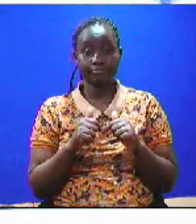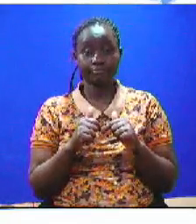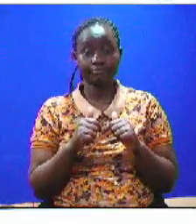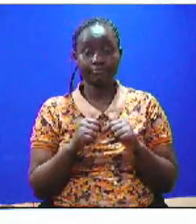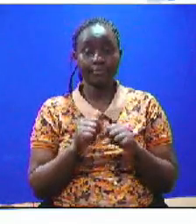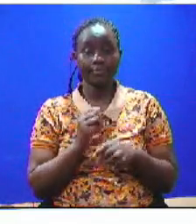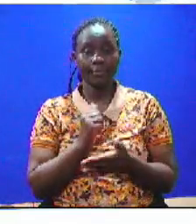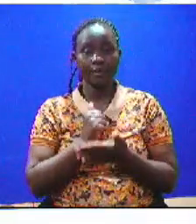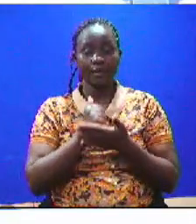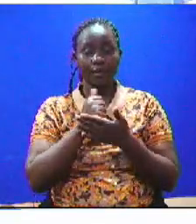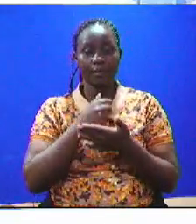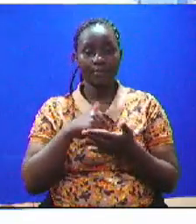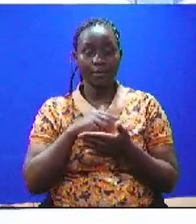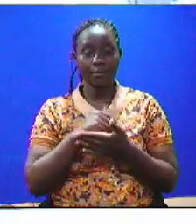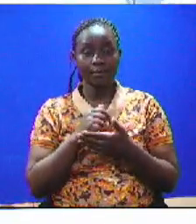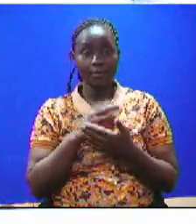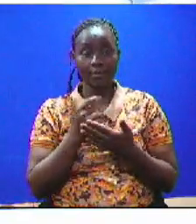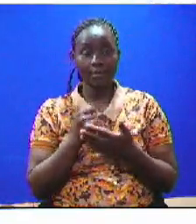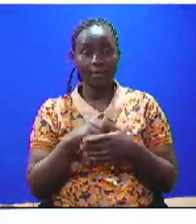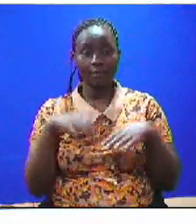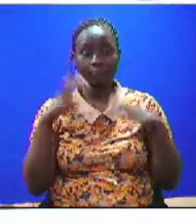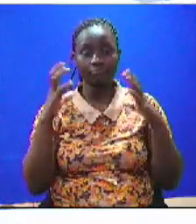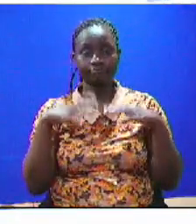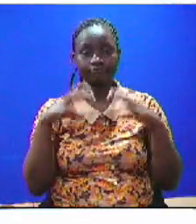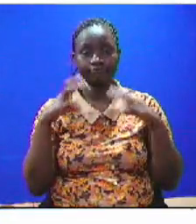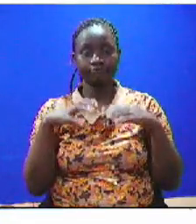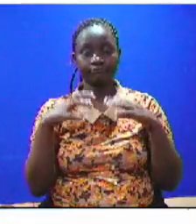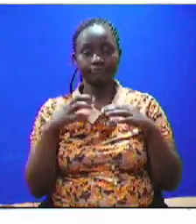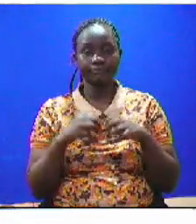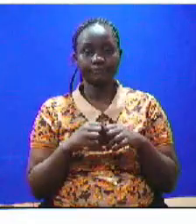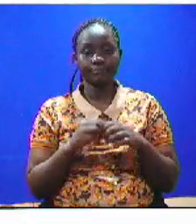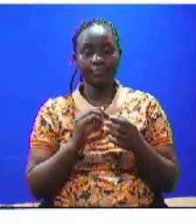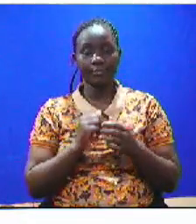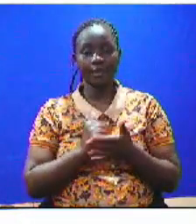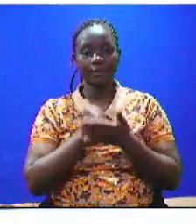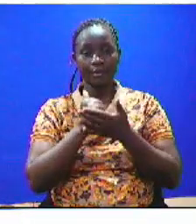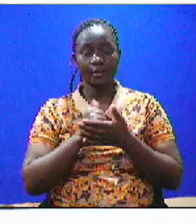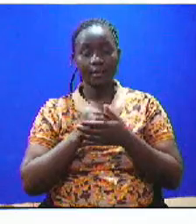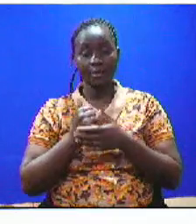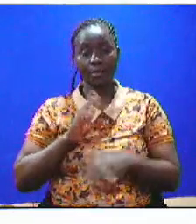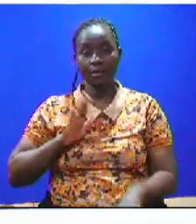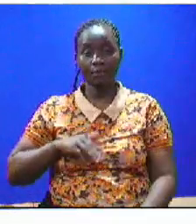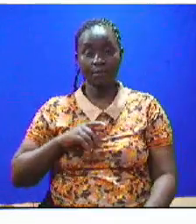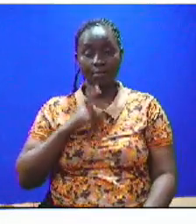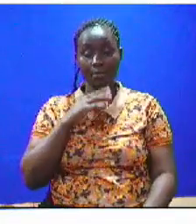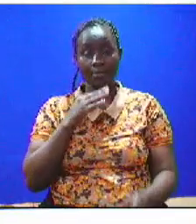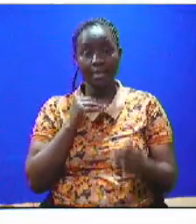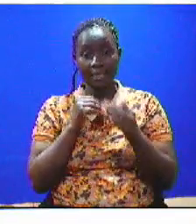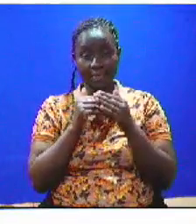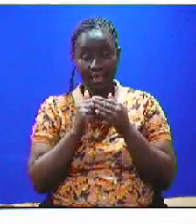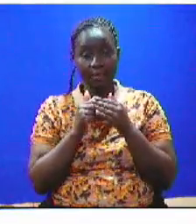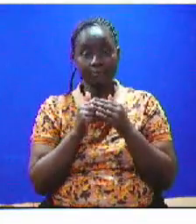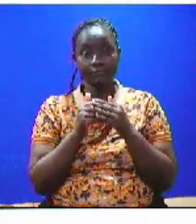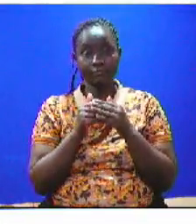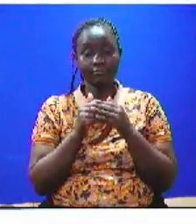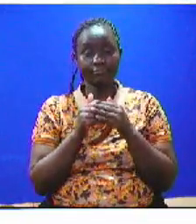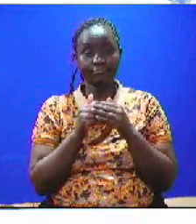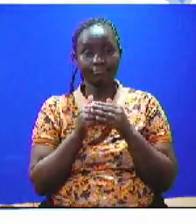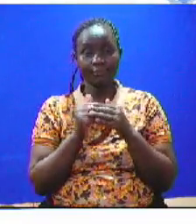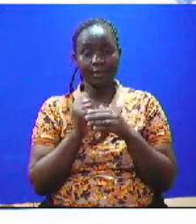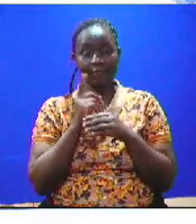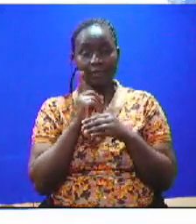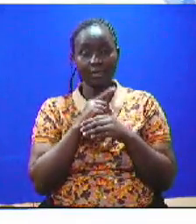tokonyire ne bana kerembure gotwa nkonyoro ore bangina bande bange baraba nene baigamire mbura